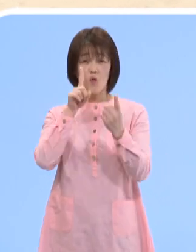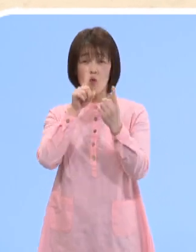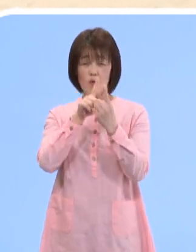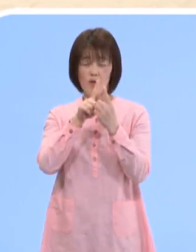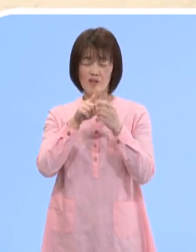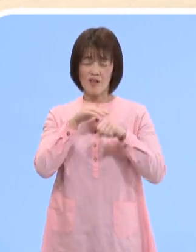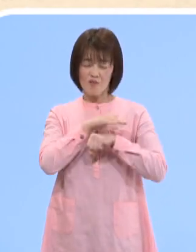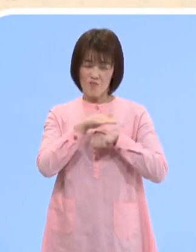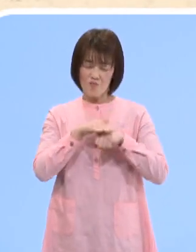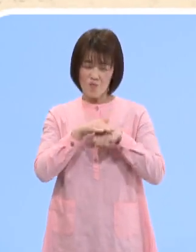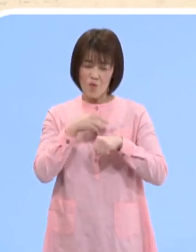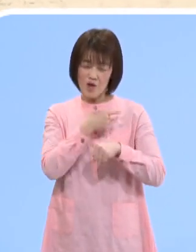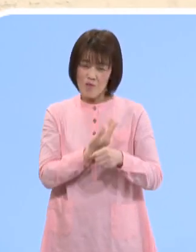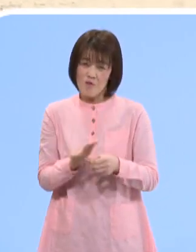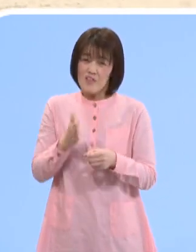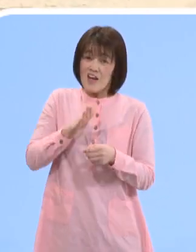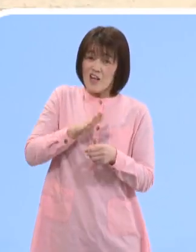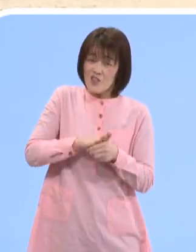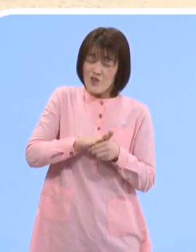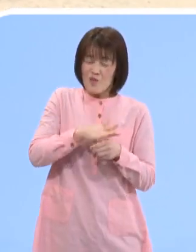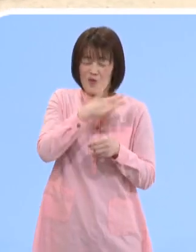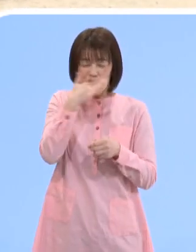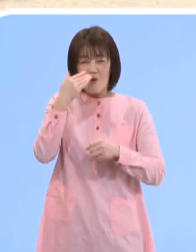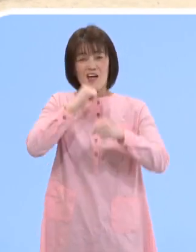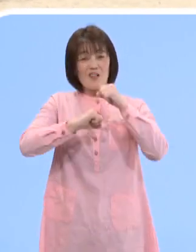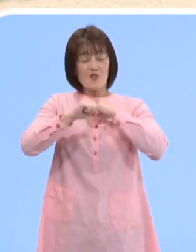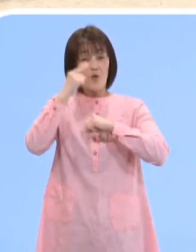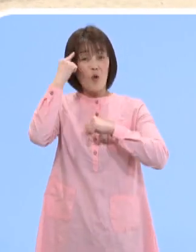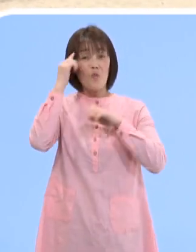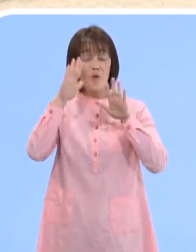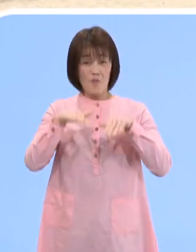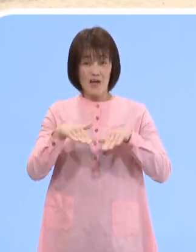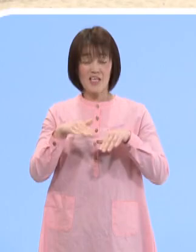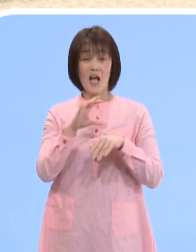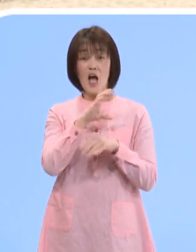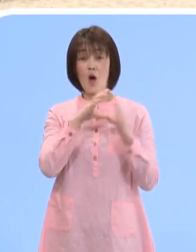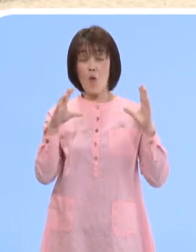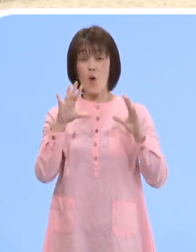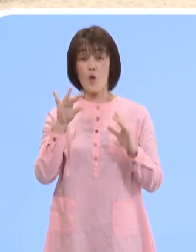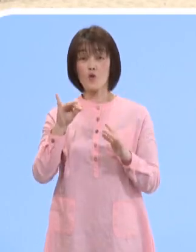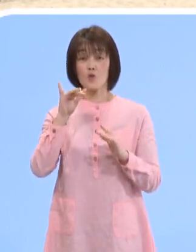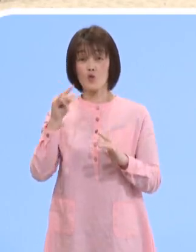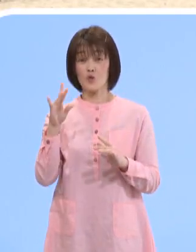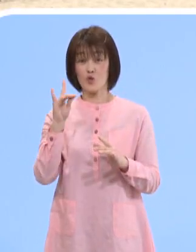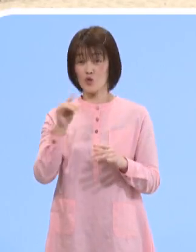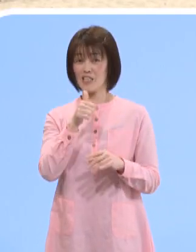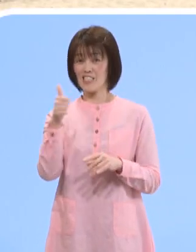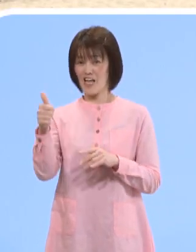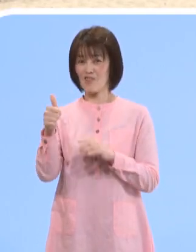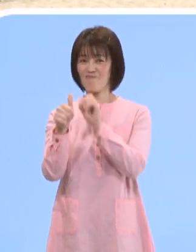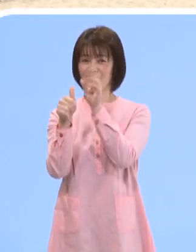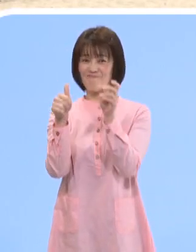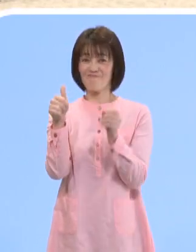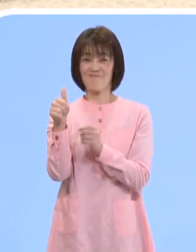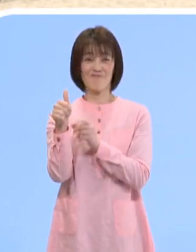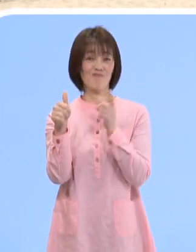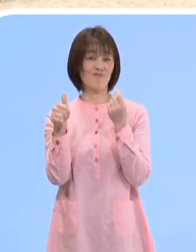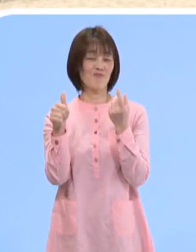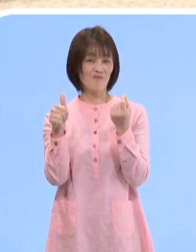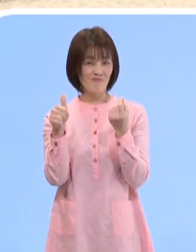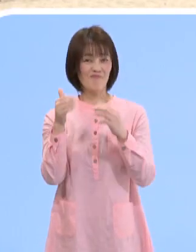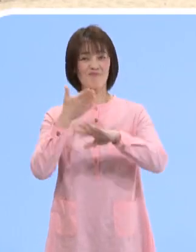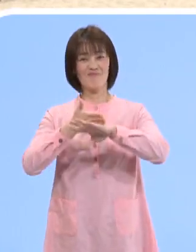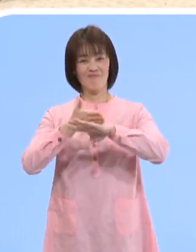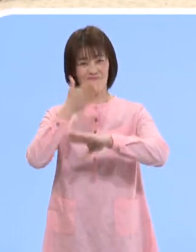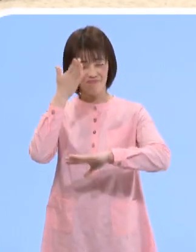する思いがギュッと詰まった、そういう素敵な活動だなと思いました。 大杉康隆さん、確かに輝いていらっ